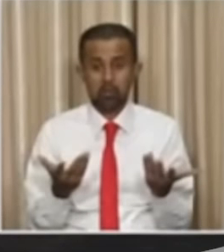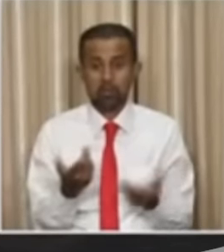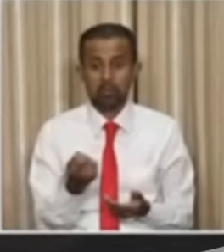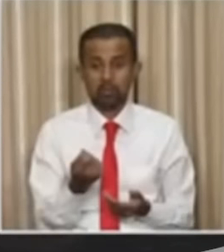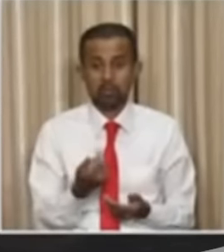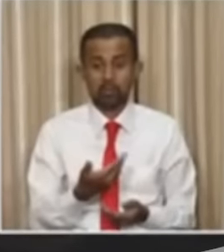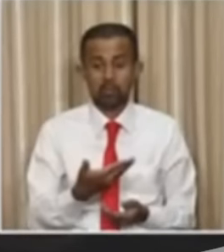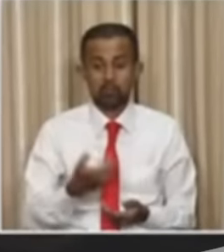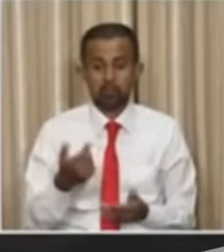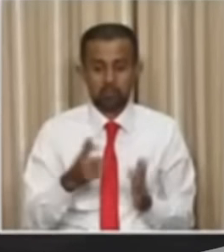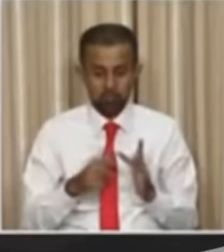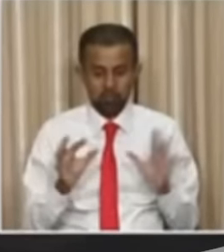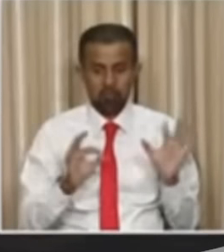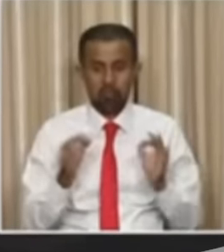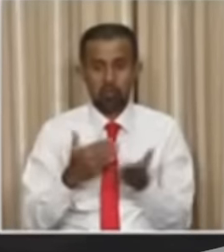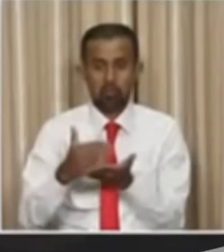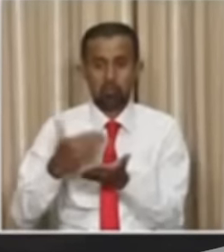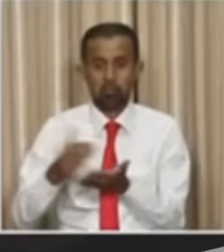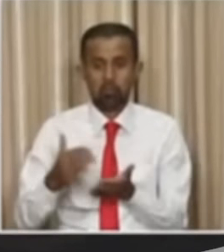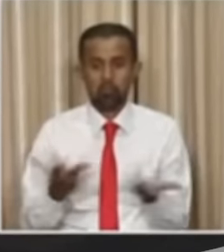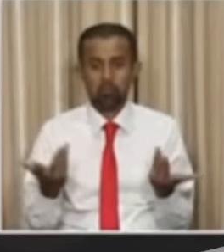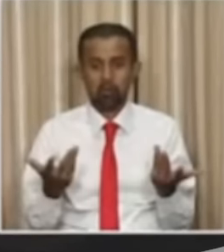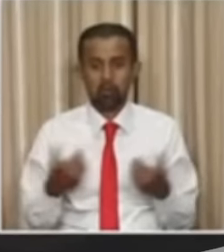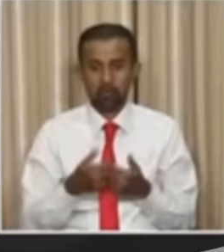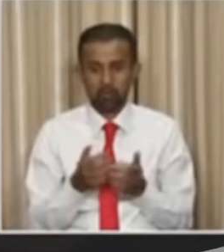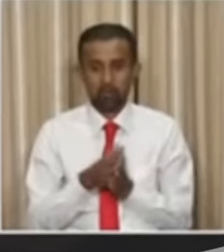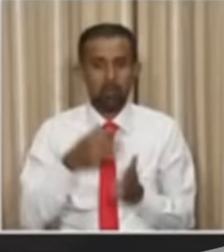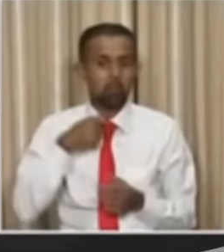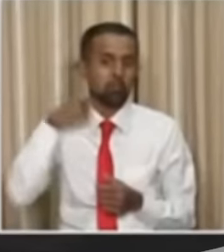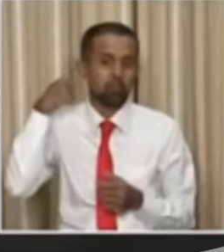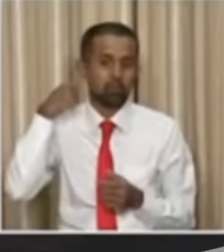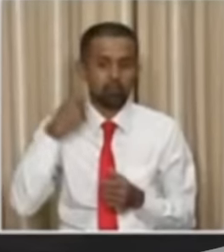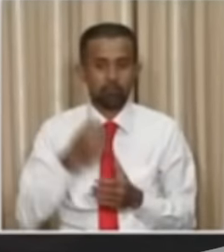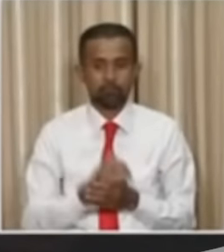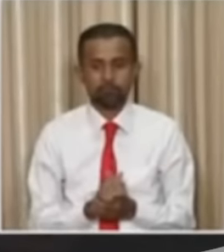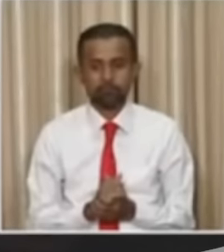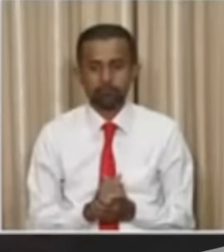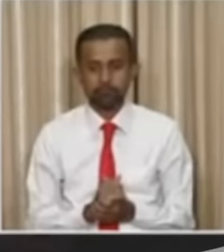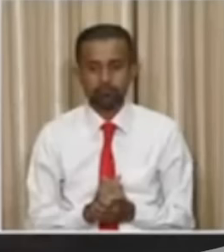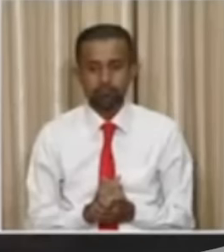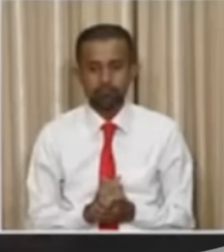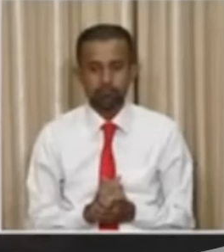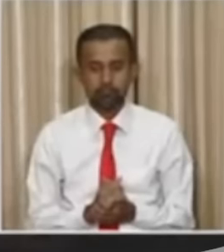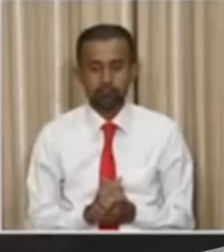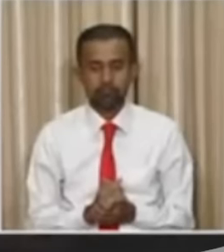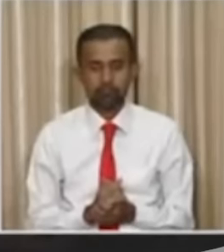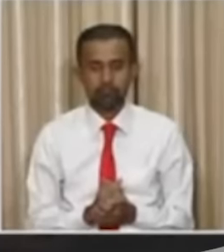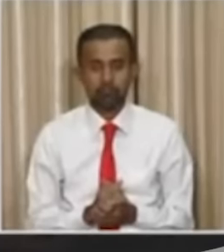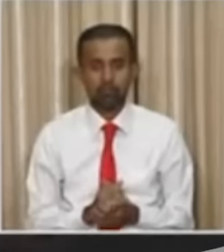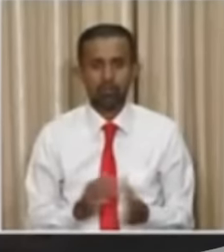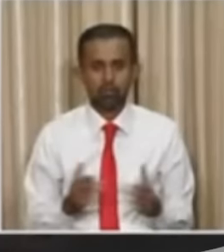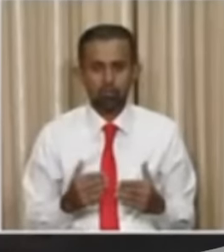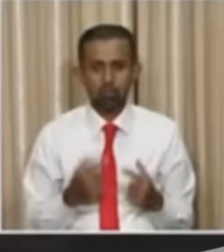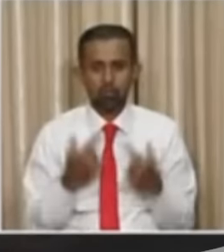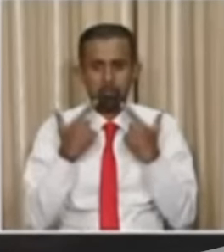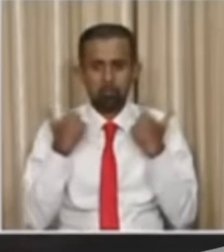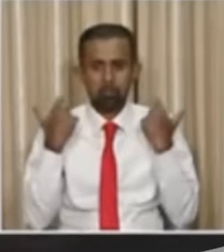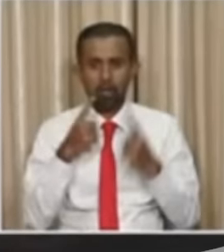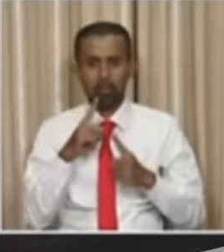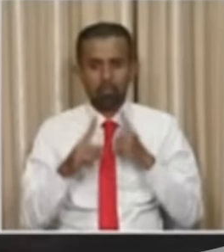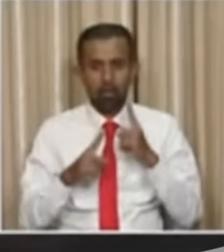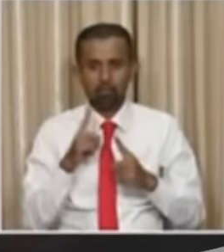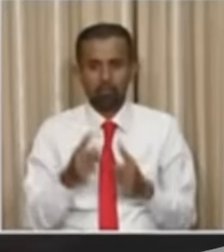ඉල්ලනකොට පොලිය ගෙවා ගන්න බැරුව කාන්තාව සීදිවි නසා ගන්න තත්ත්වයට පත් වෙලා තියෙනවා. මෙහෙම තියෙද්දිනේ තවත් පාරම්බාන්නේ ආර්ථික හැදුවා